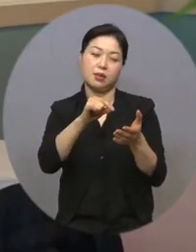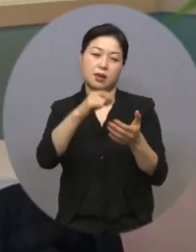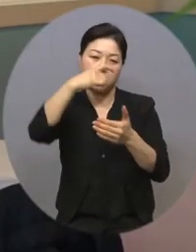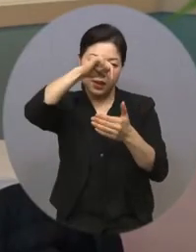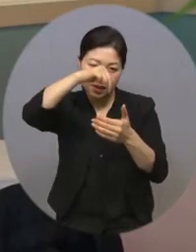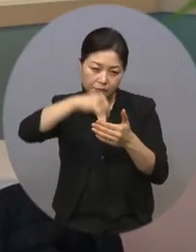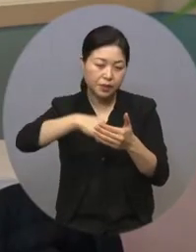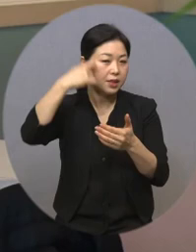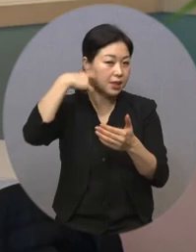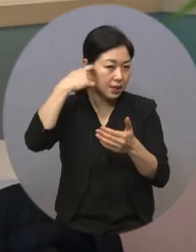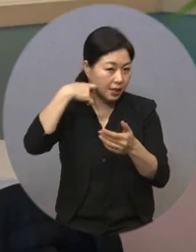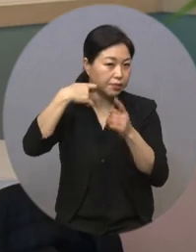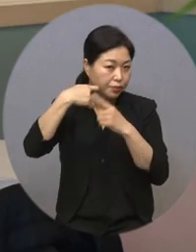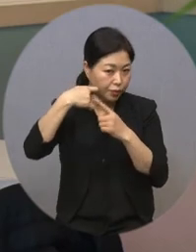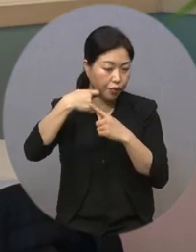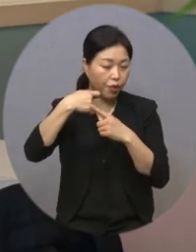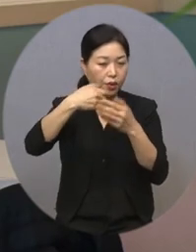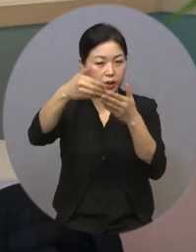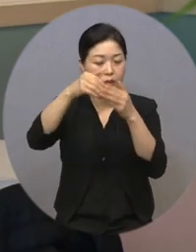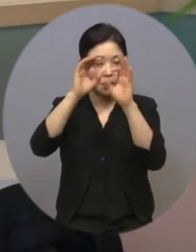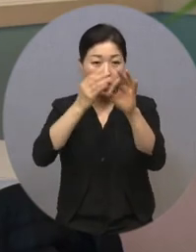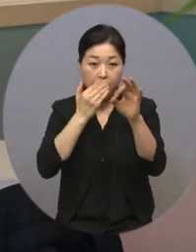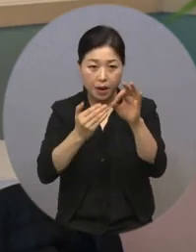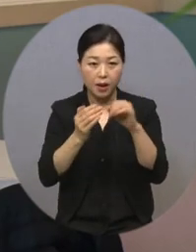바라보게 하는 작품들이 지친 마음에